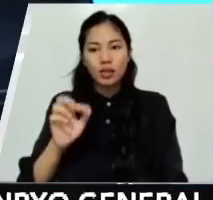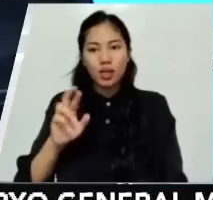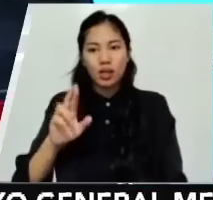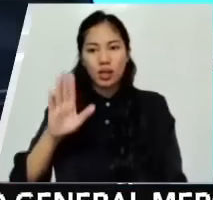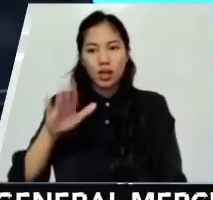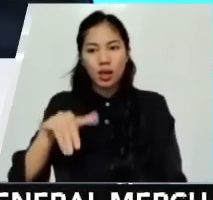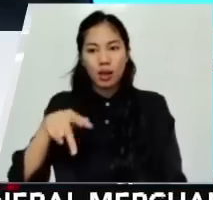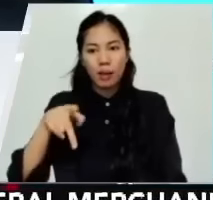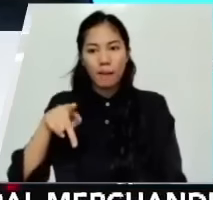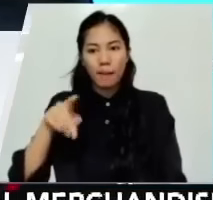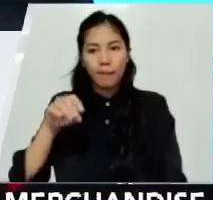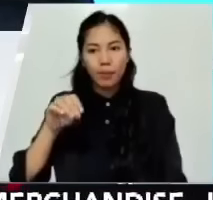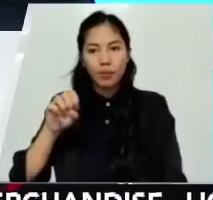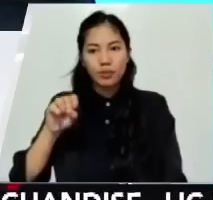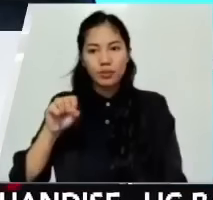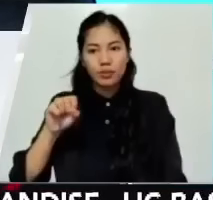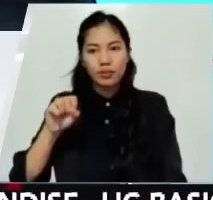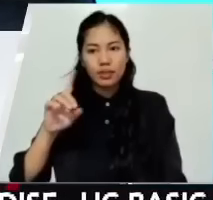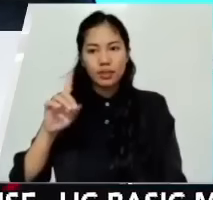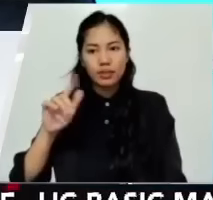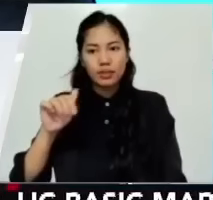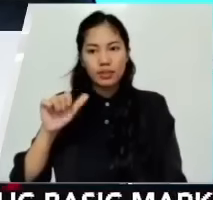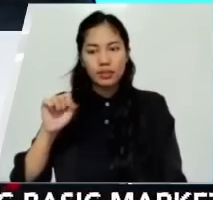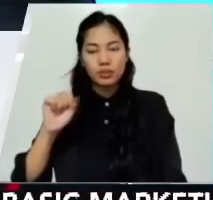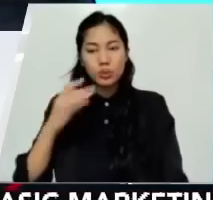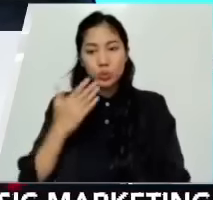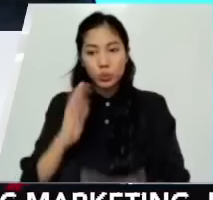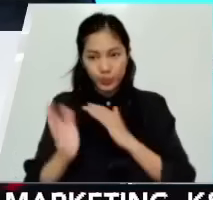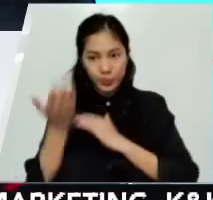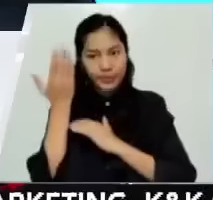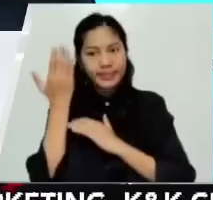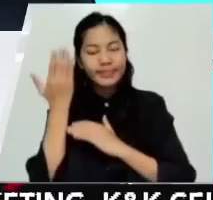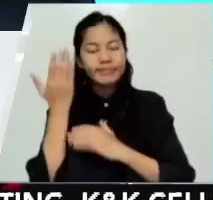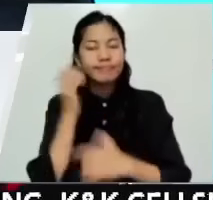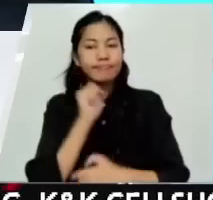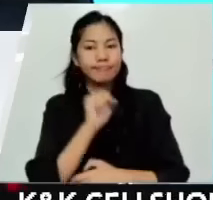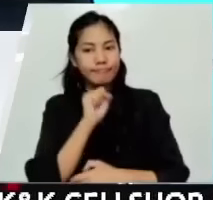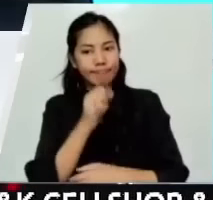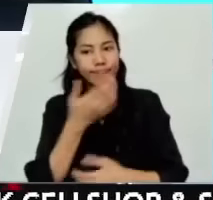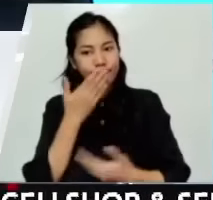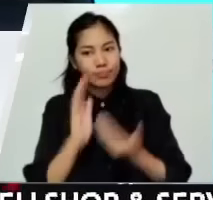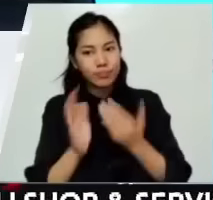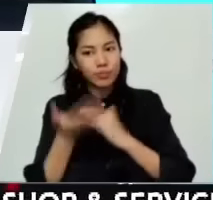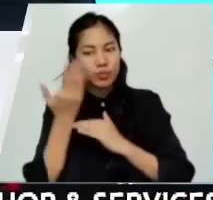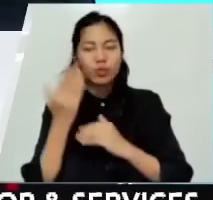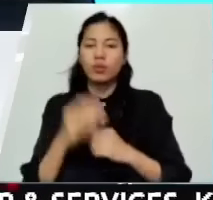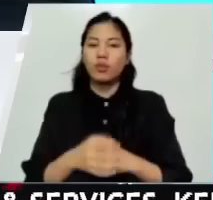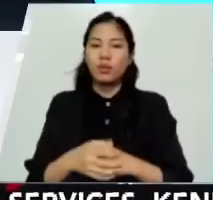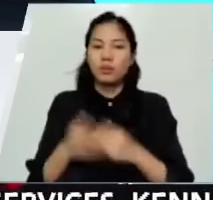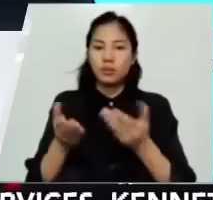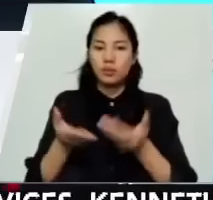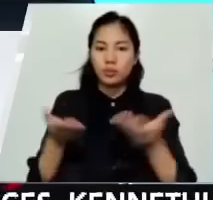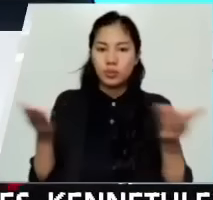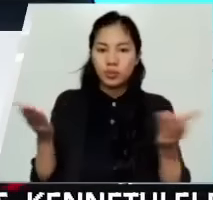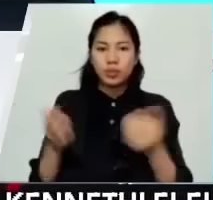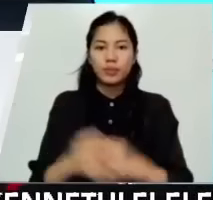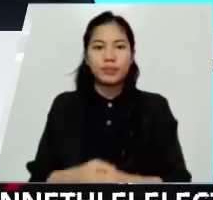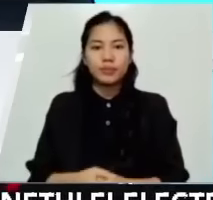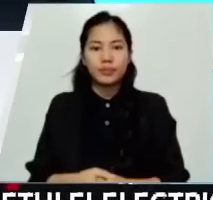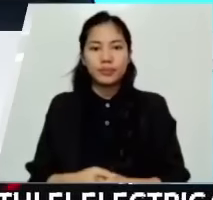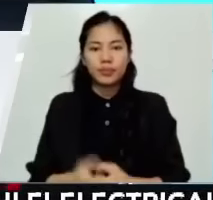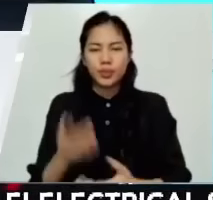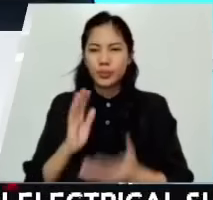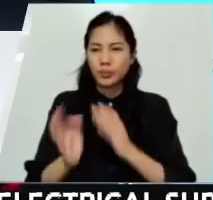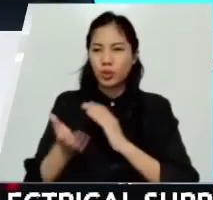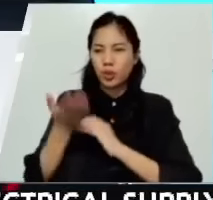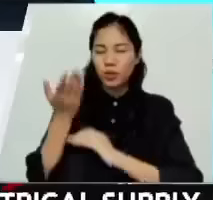Good morning po sa inyo. Ay, magandang umaga, Sir Rafi at saka Ma'am Connie. Magandang umaga po sa lahat na nanonood at nakikinig sa